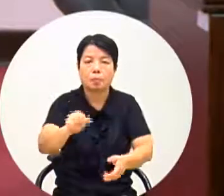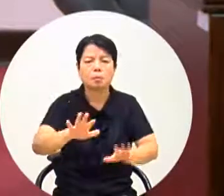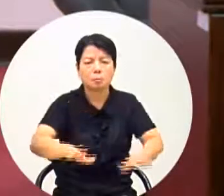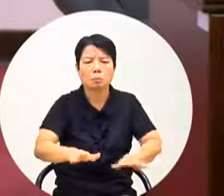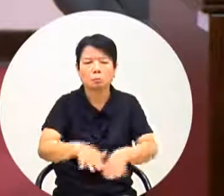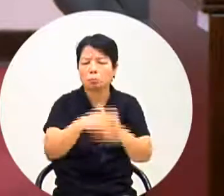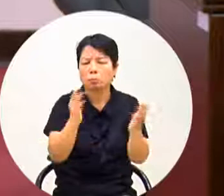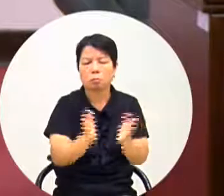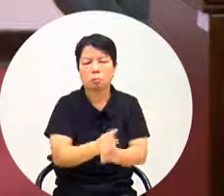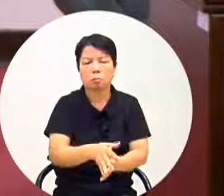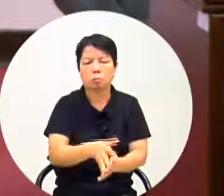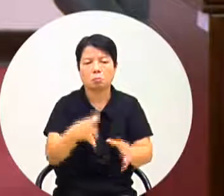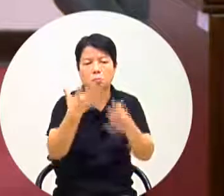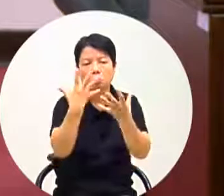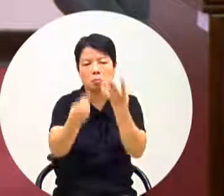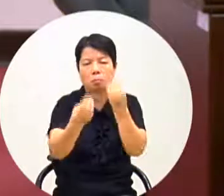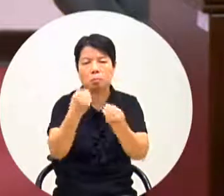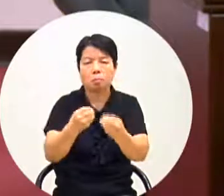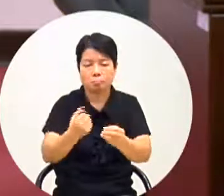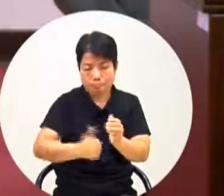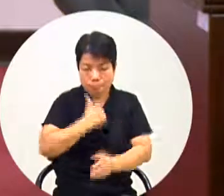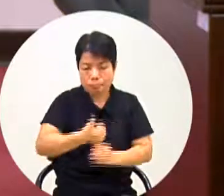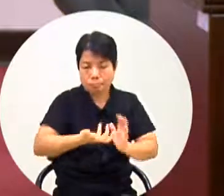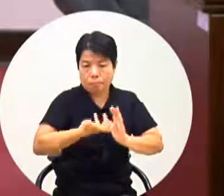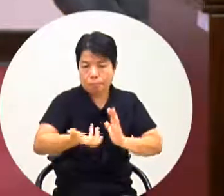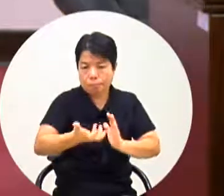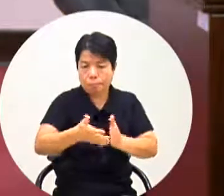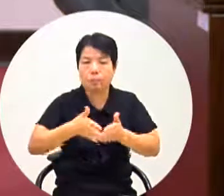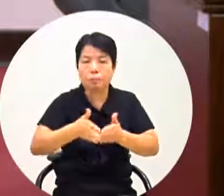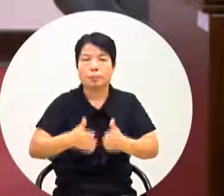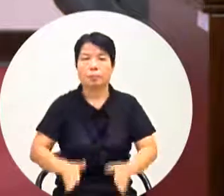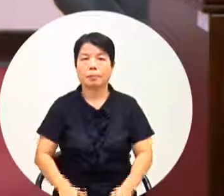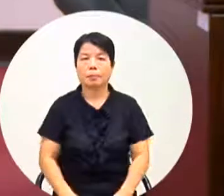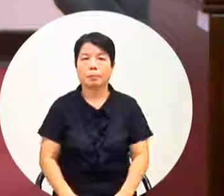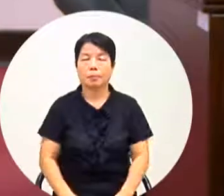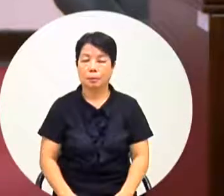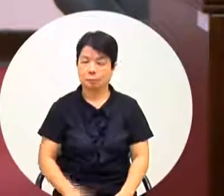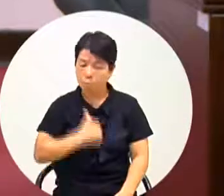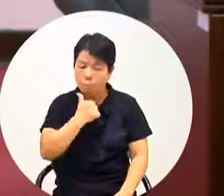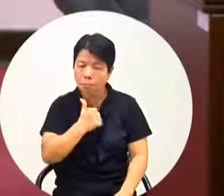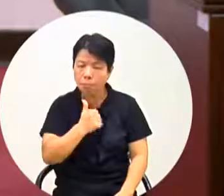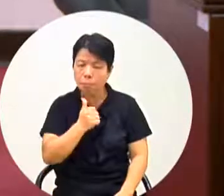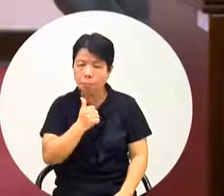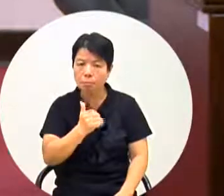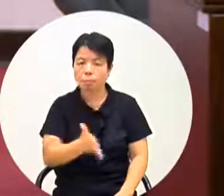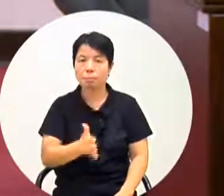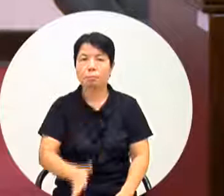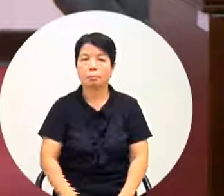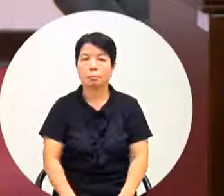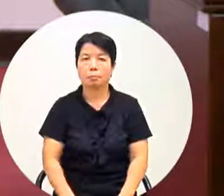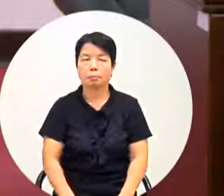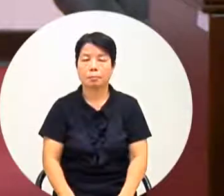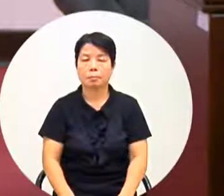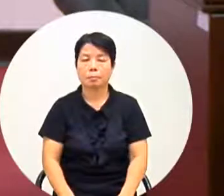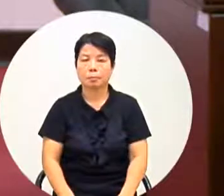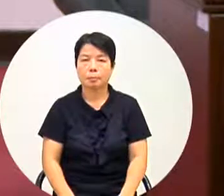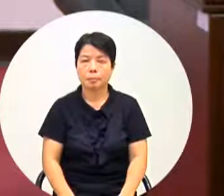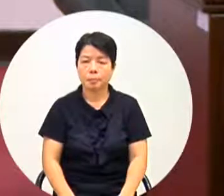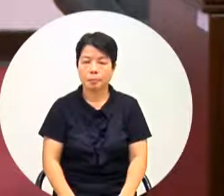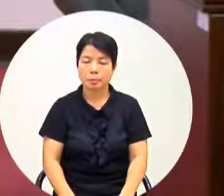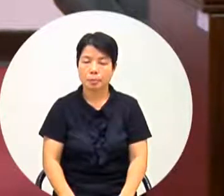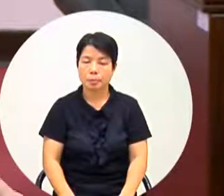的要迁村，是不是真的要迁村？所以啊，你们是不是要做禁建